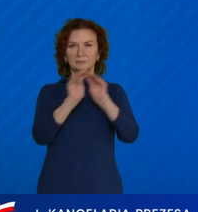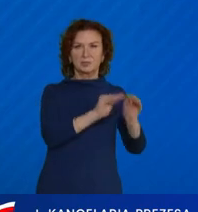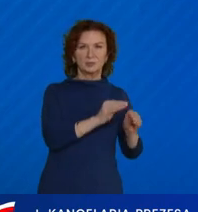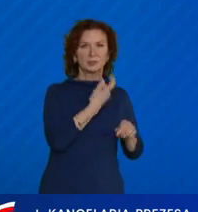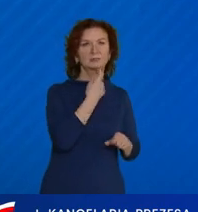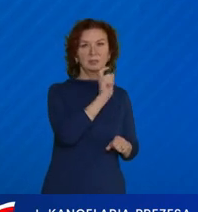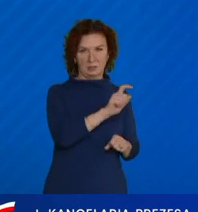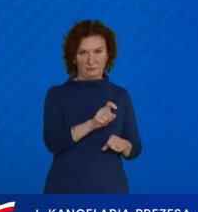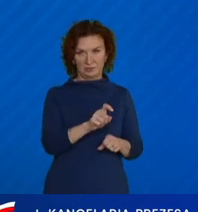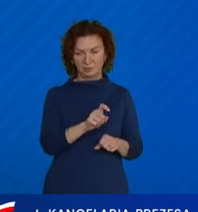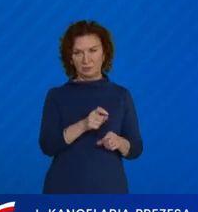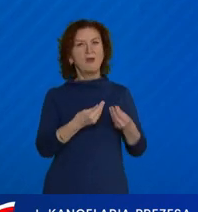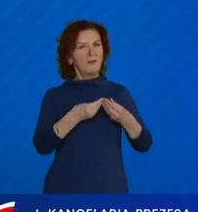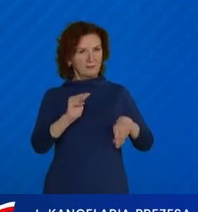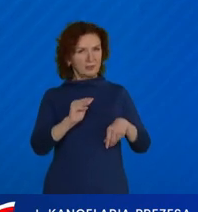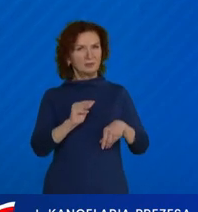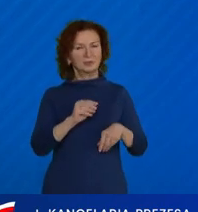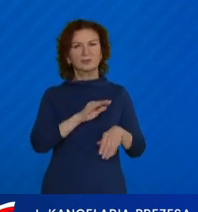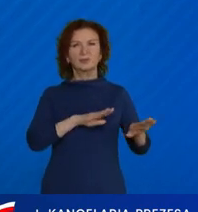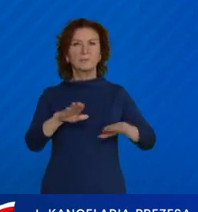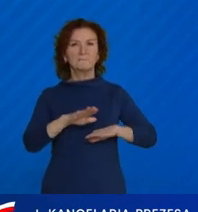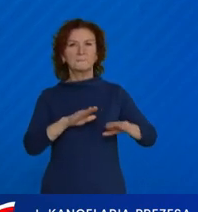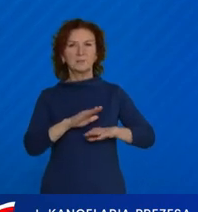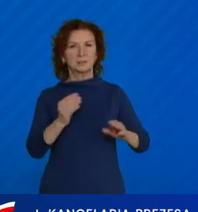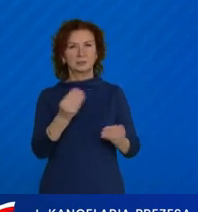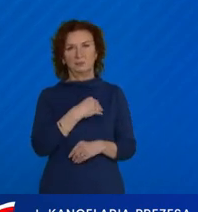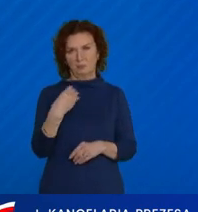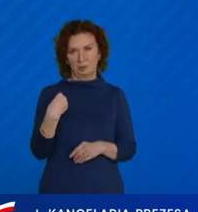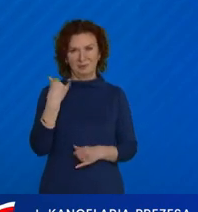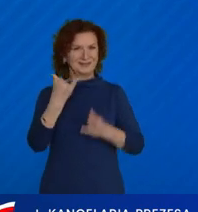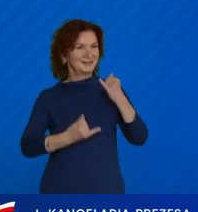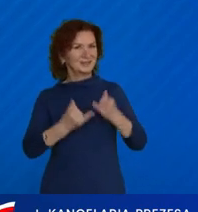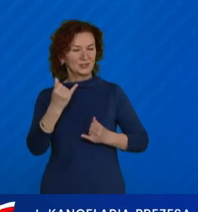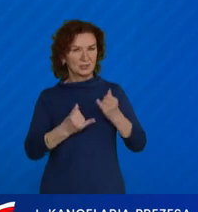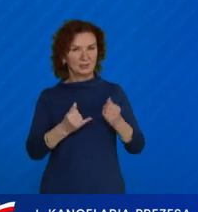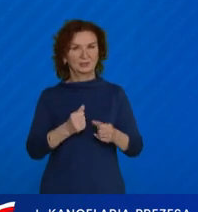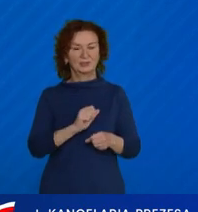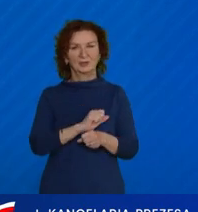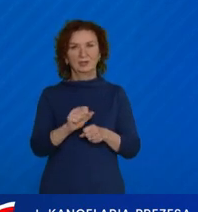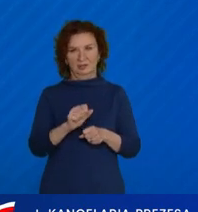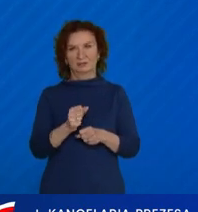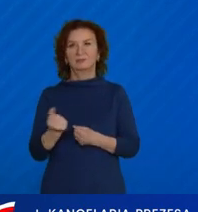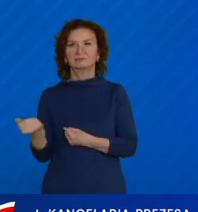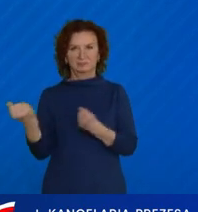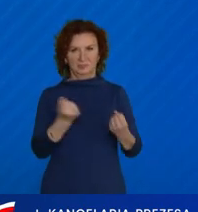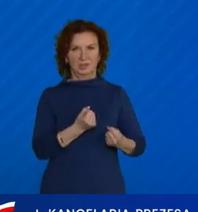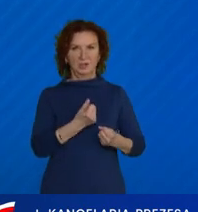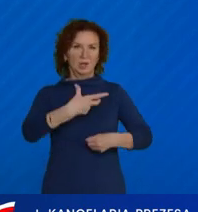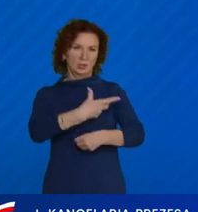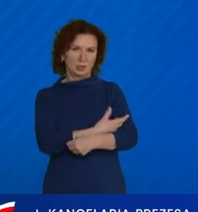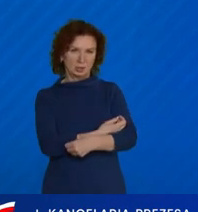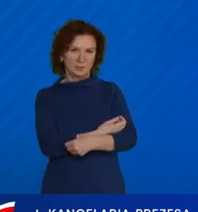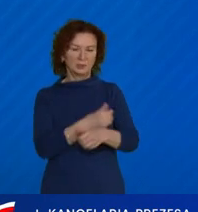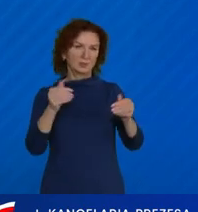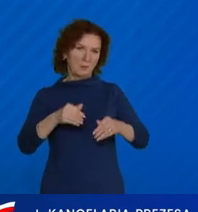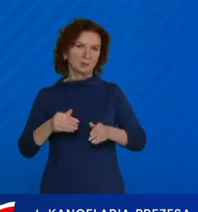w absolutnej większości miejsc w kraju, jeżeli tylko gwarantujemy dostawę szczepionek, to takie